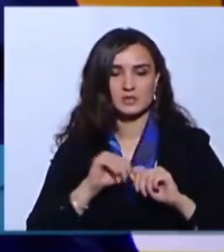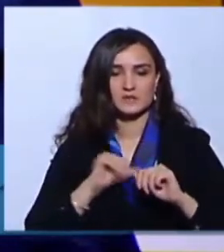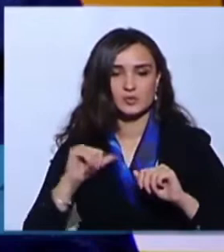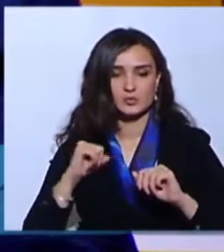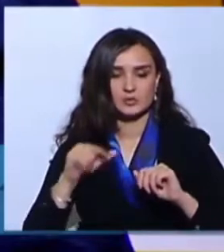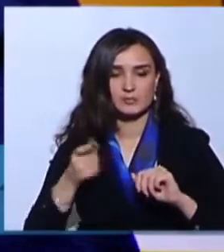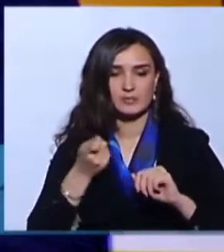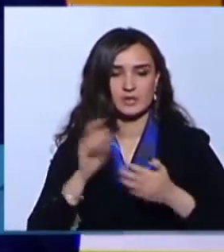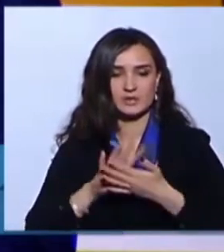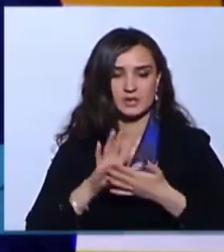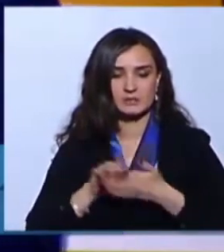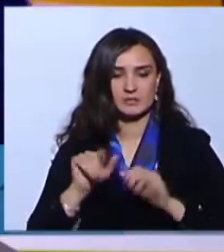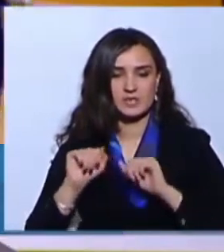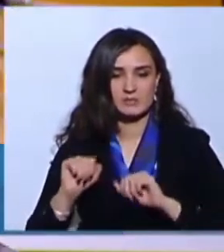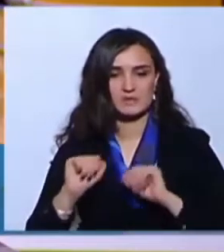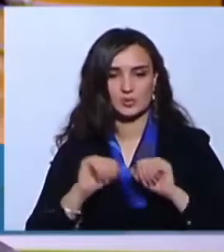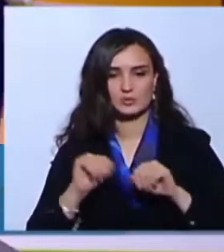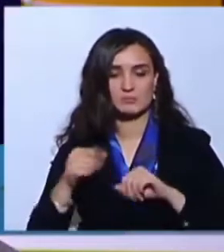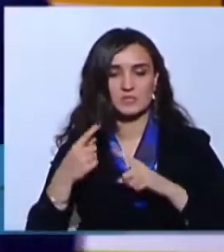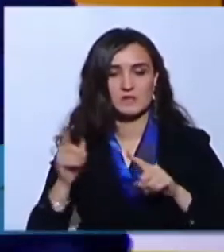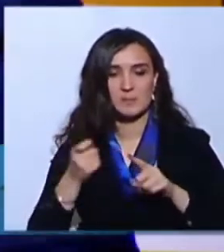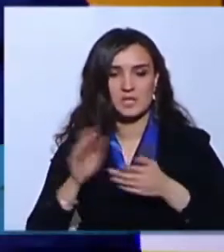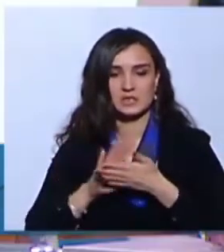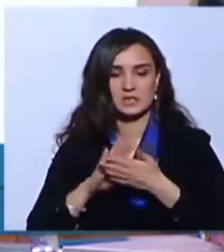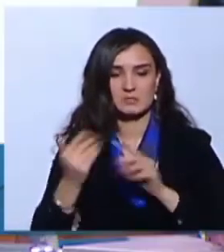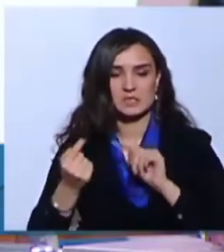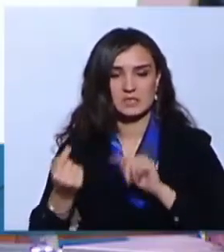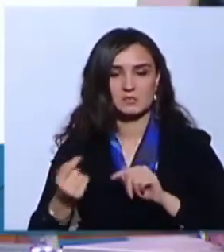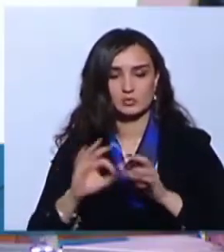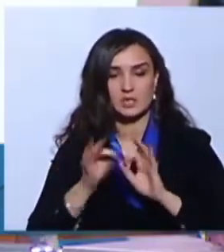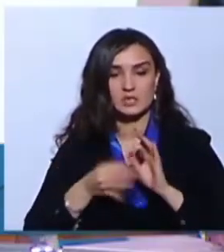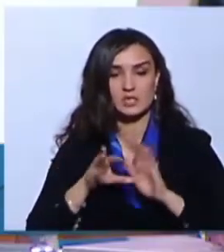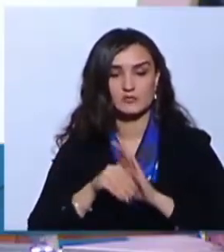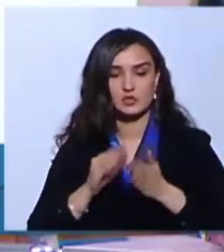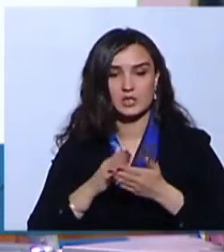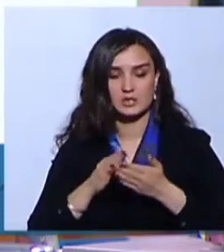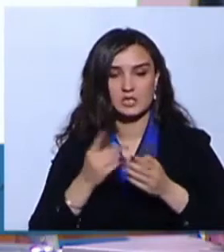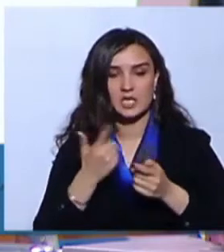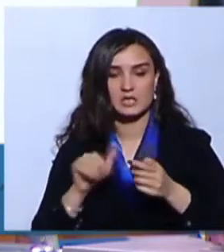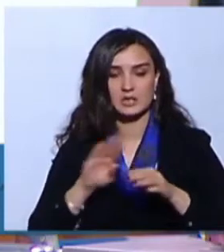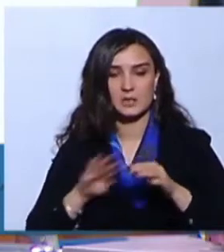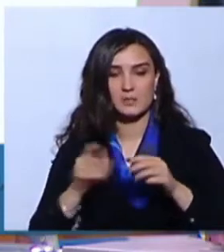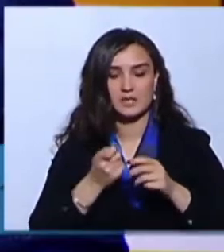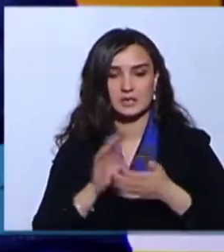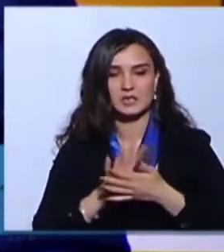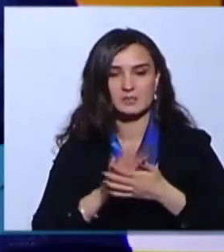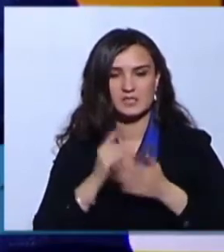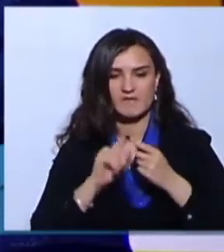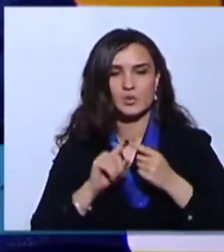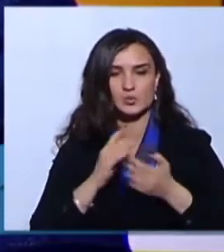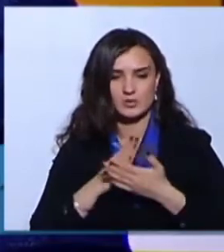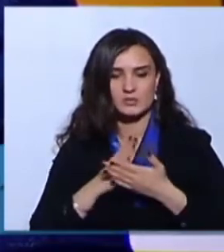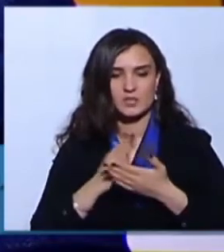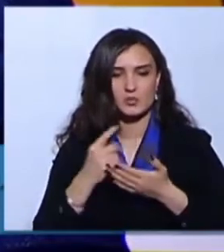ამ ბაქტერიების დამცველ უნარზე სხვა ბაქტერიების საწინააღმდეგოდ. ნაწლავში ასევე არსებობს გარდა ბაქტერიებისა არსებობს ვირუსებიც,